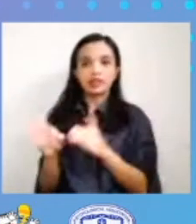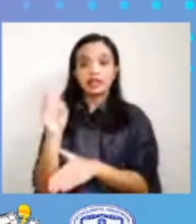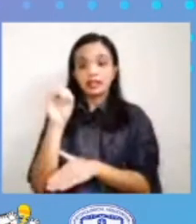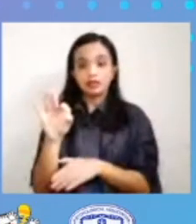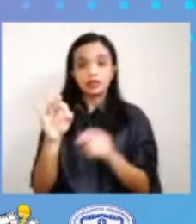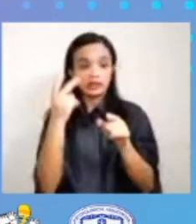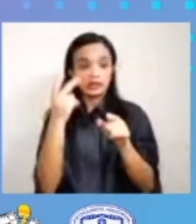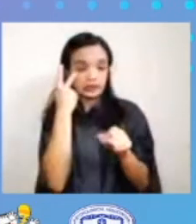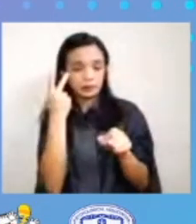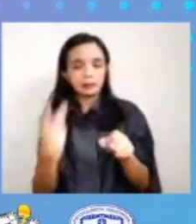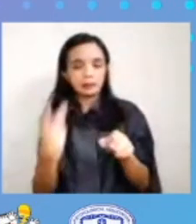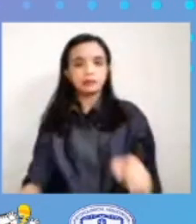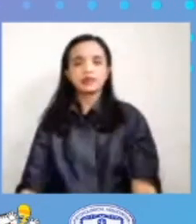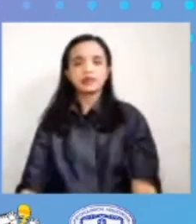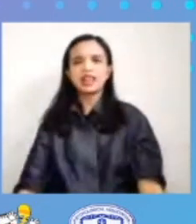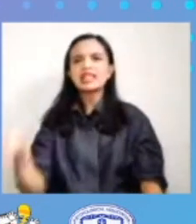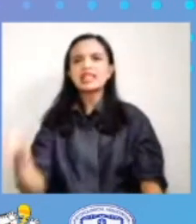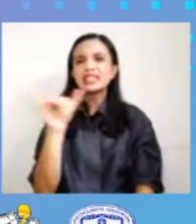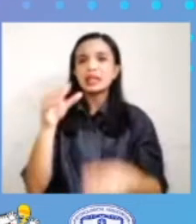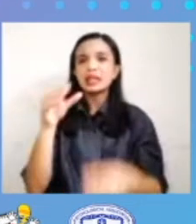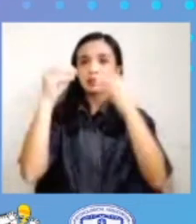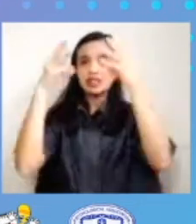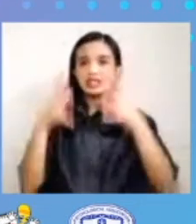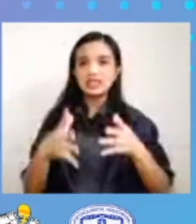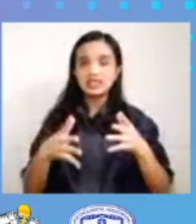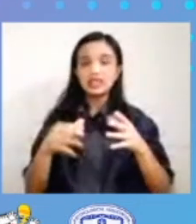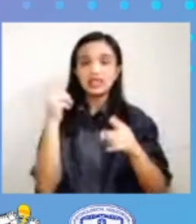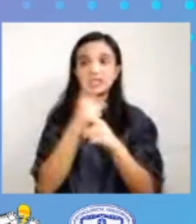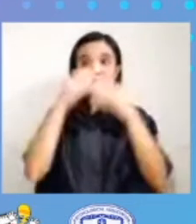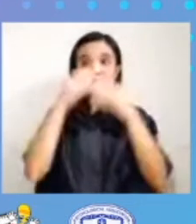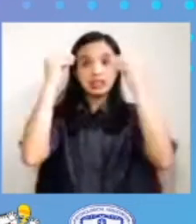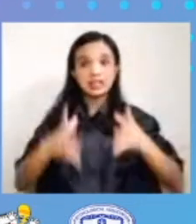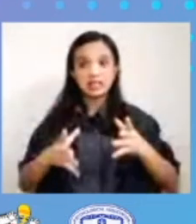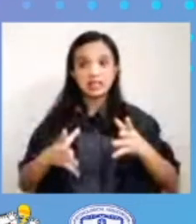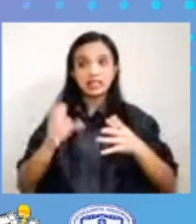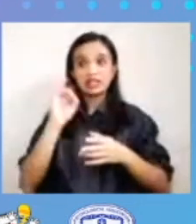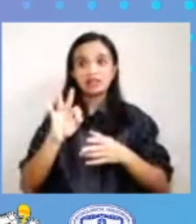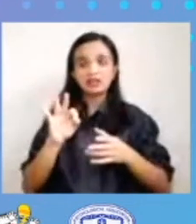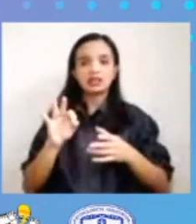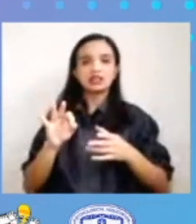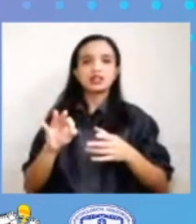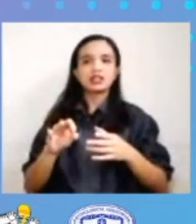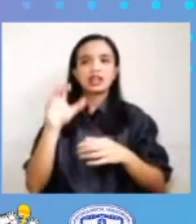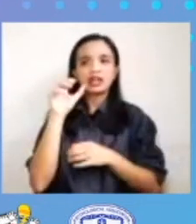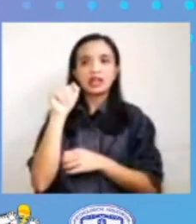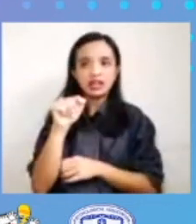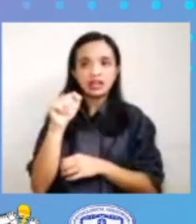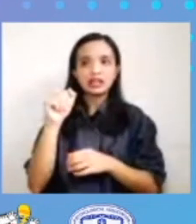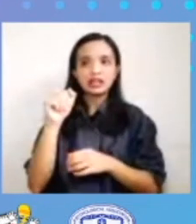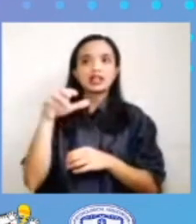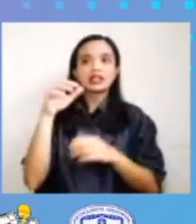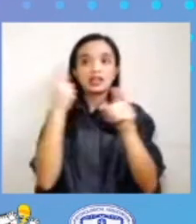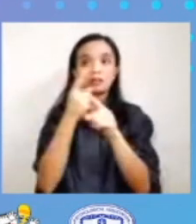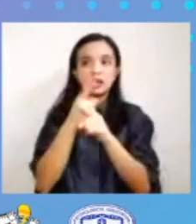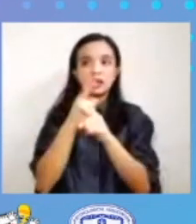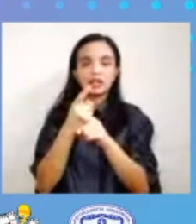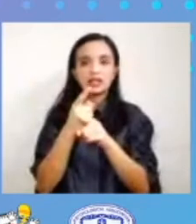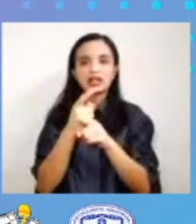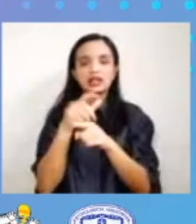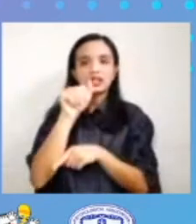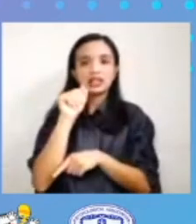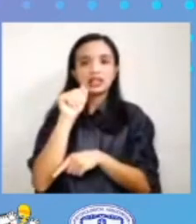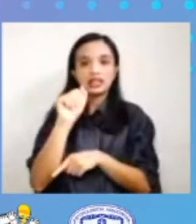ba? Agad-agad, yan. So, iniisip ko, sige, balik na lang ako sa dancing. While they were talking, I was thinking about that. Oh, balik sa dancing, yes.